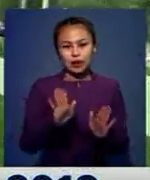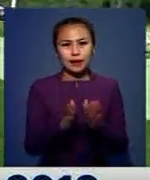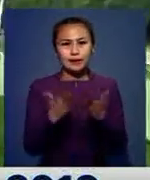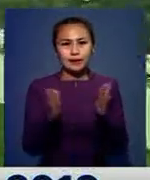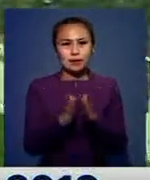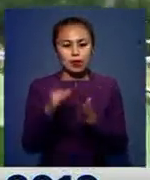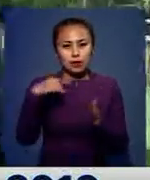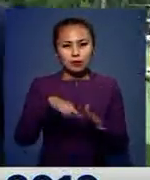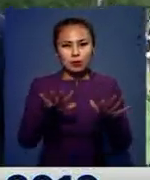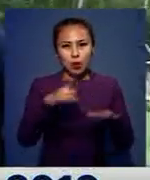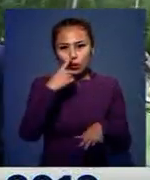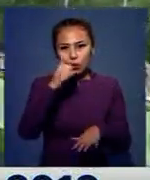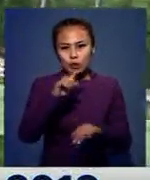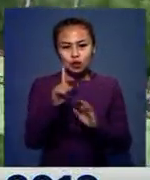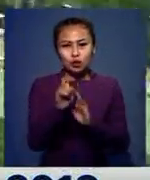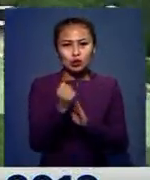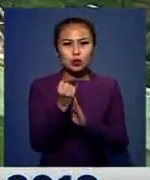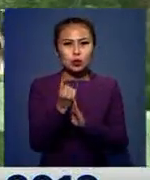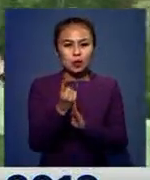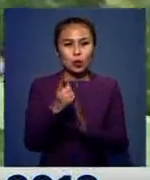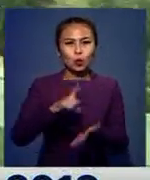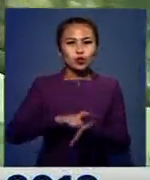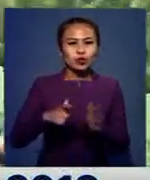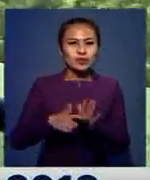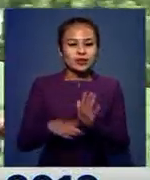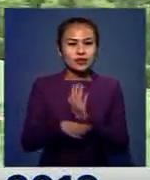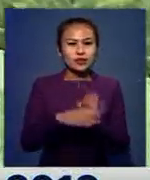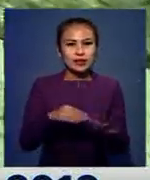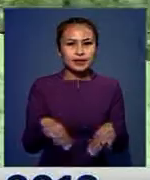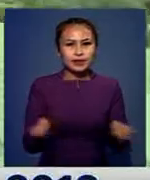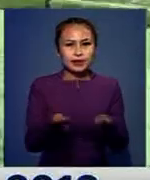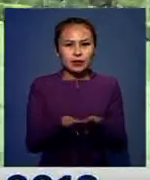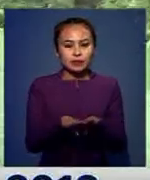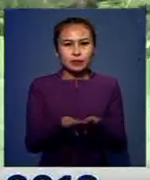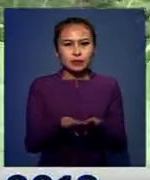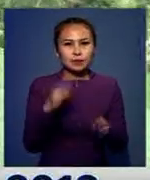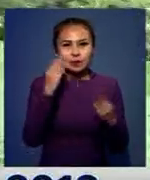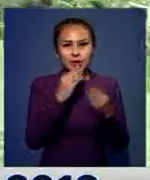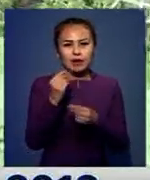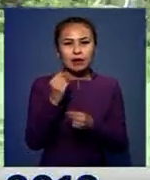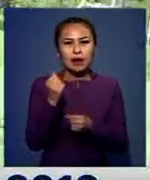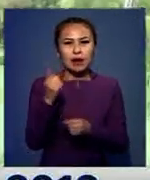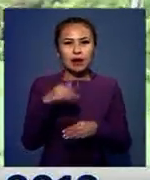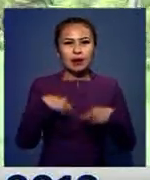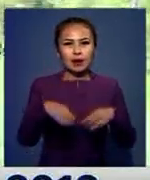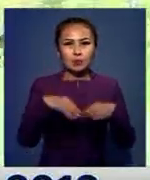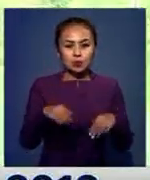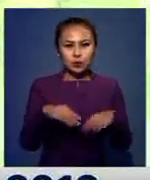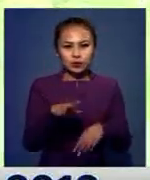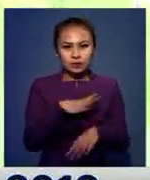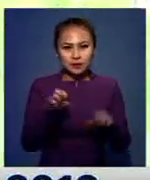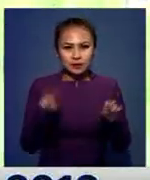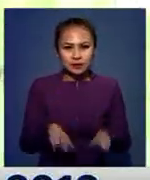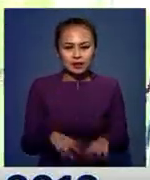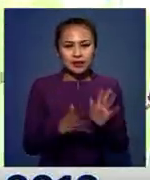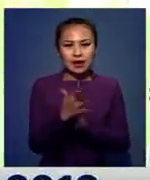кітапханасындамыз. Бұл жерде нөмірі 111-ші сайлау учаскесі орналасқан. Міне осындай жасанды газон төселген. Бұл